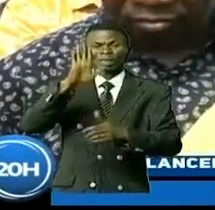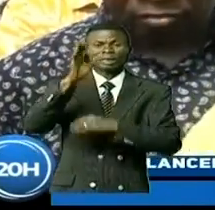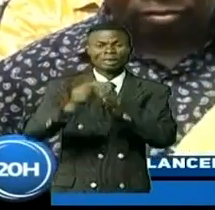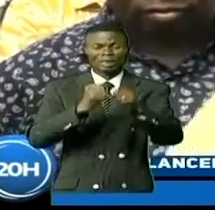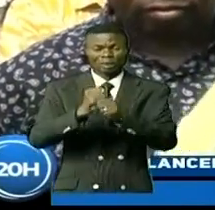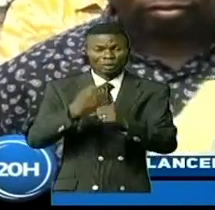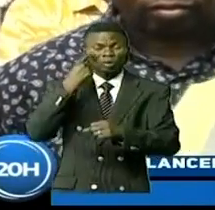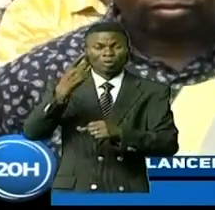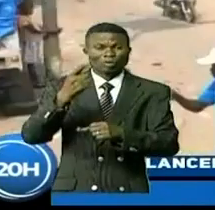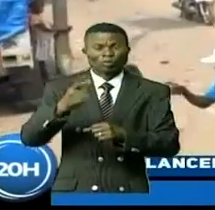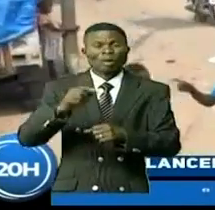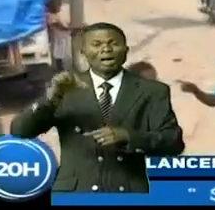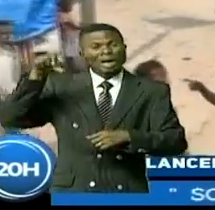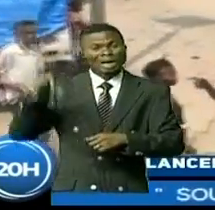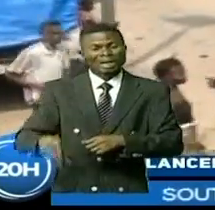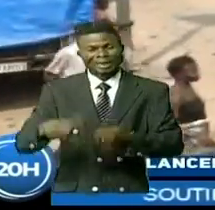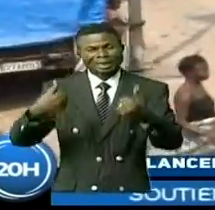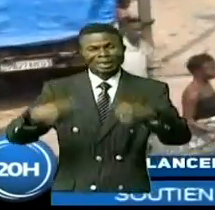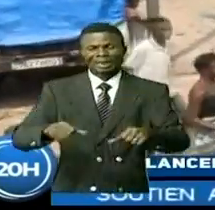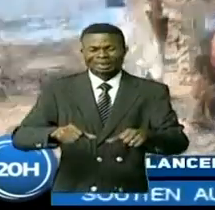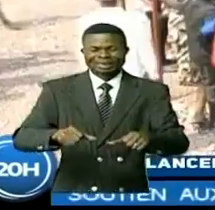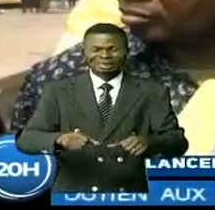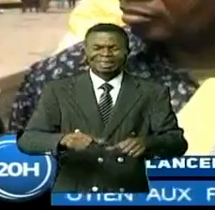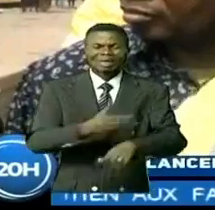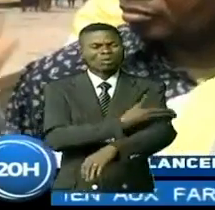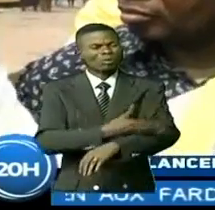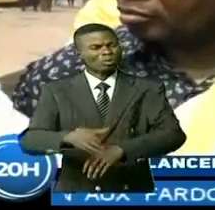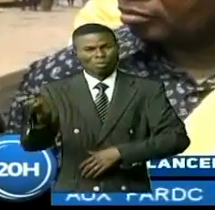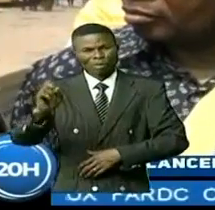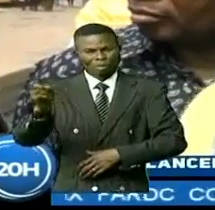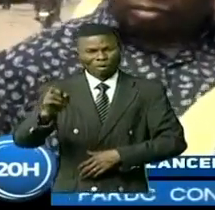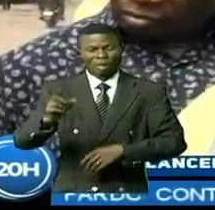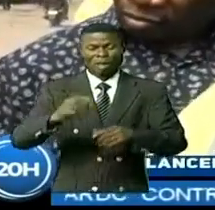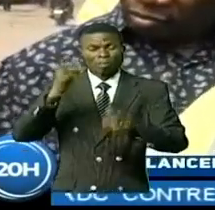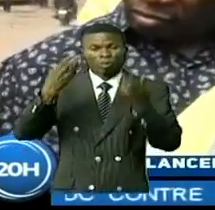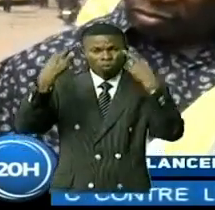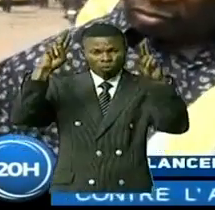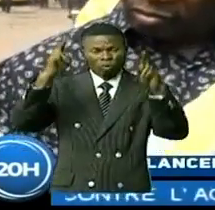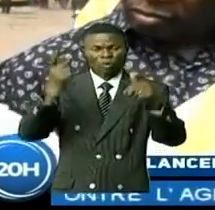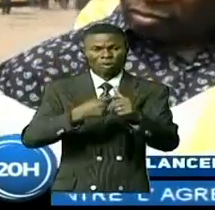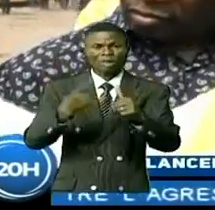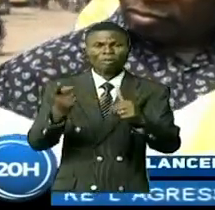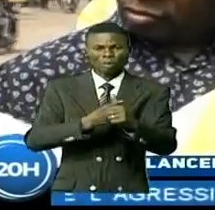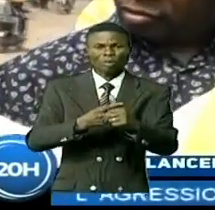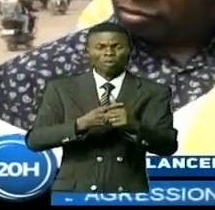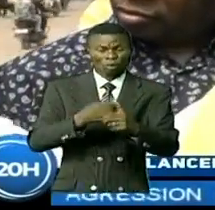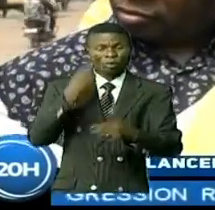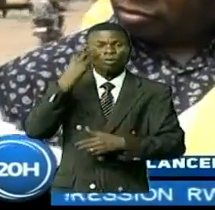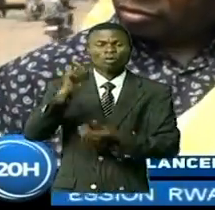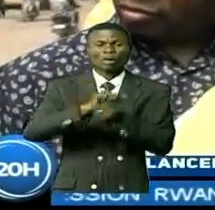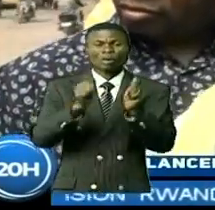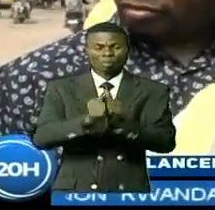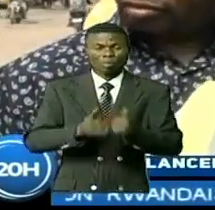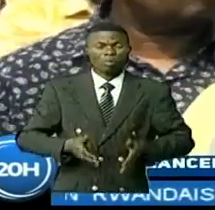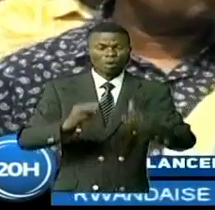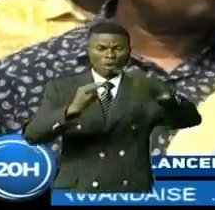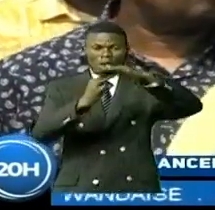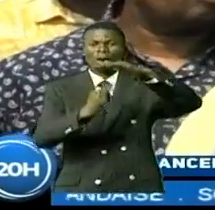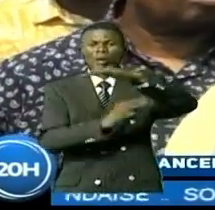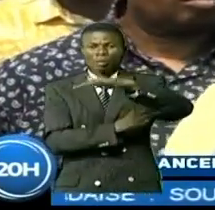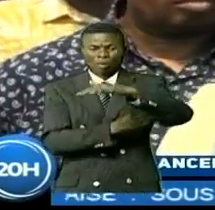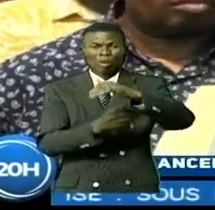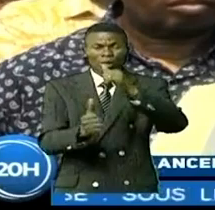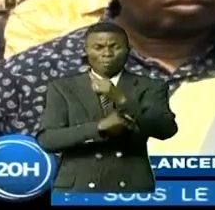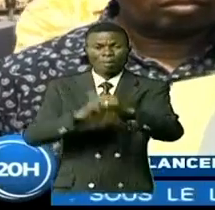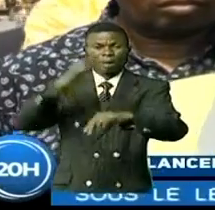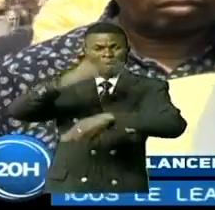voir Kanluka être dans une situation de délabrement total. Mais avant d'y arriver, on doit d'abord voir le problème de ce pont ici. Les gens qui se trouvent